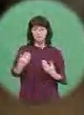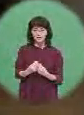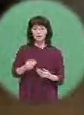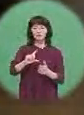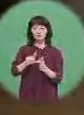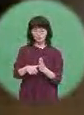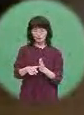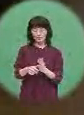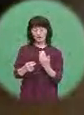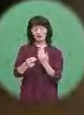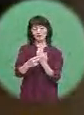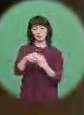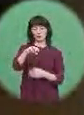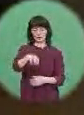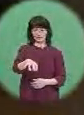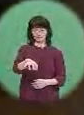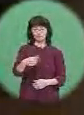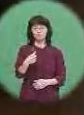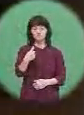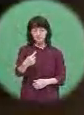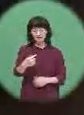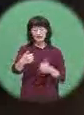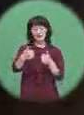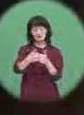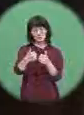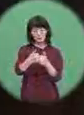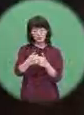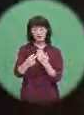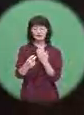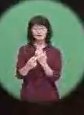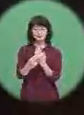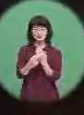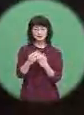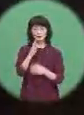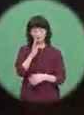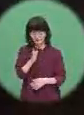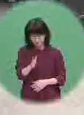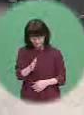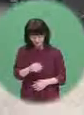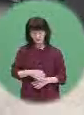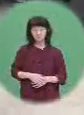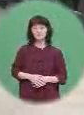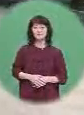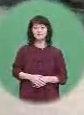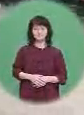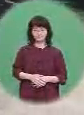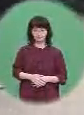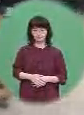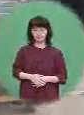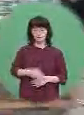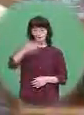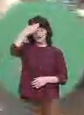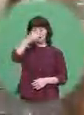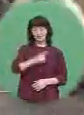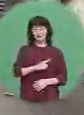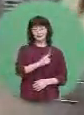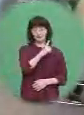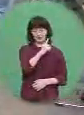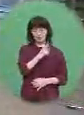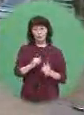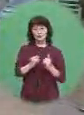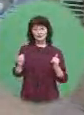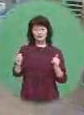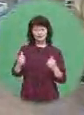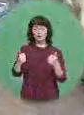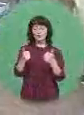必要に応じて医療機関への相談受診をお願いします発熱などの症状がある